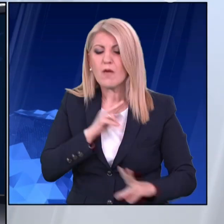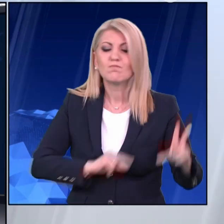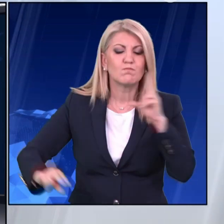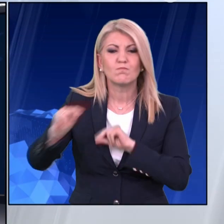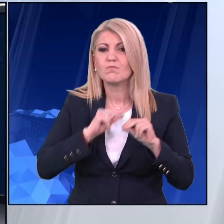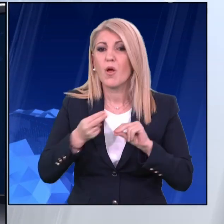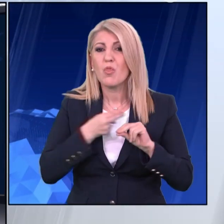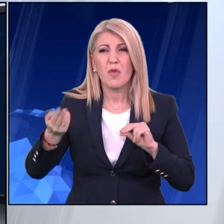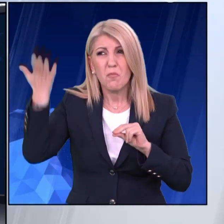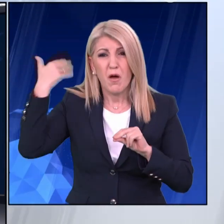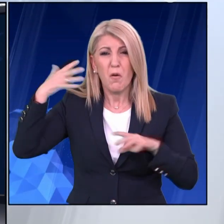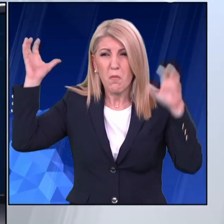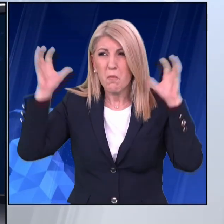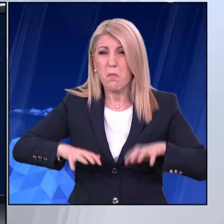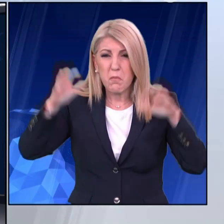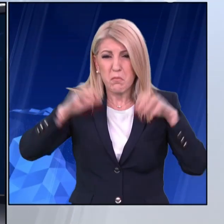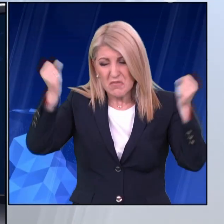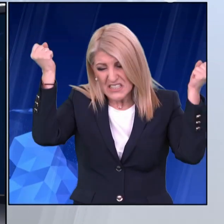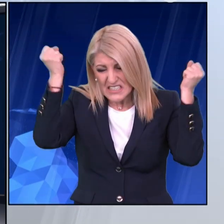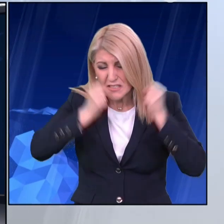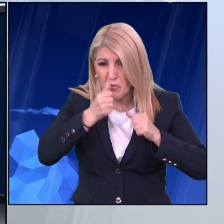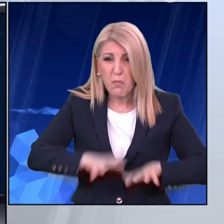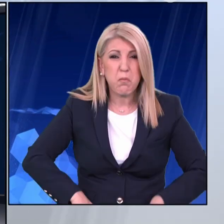Υπότιτλοι AUTHORWAVE